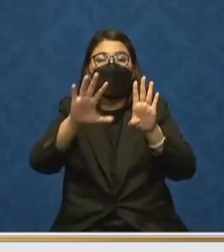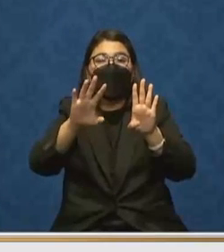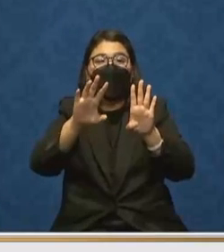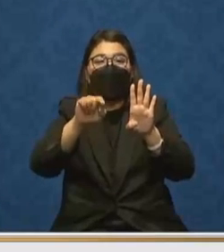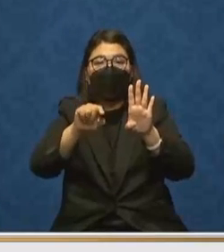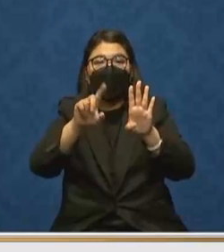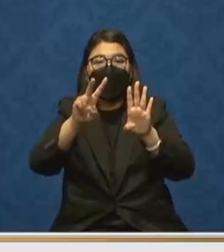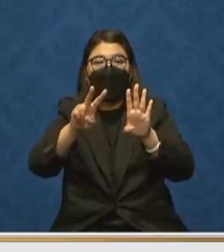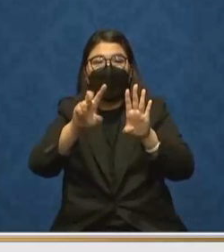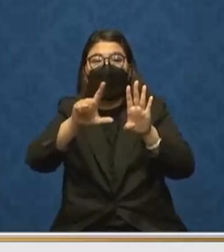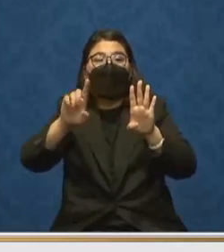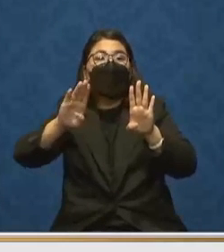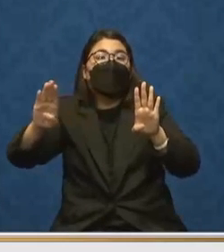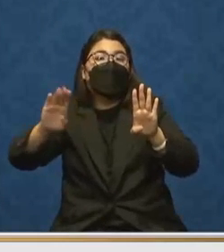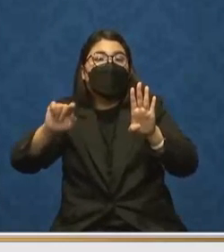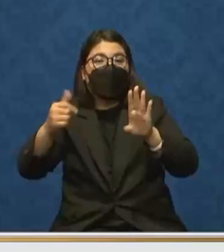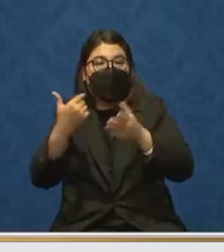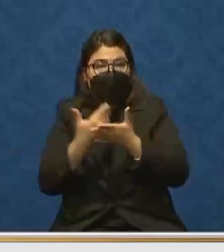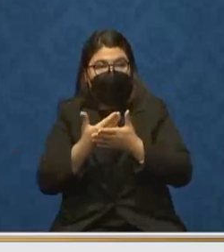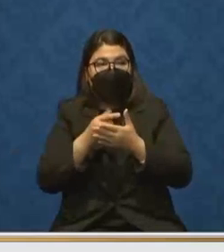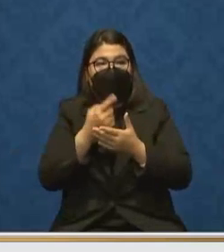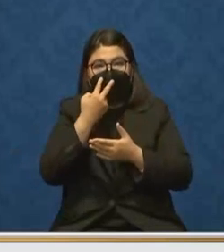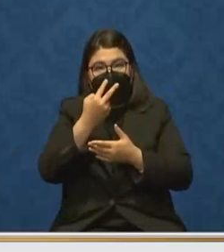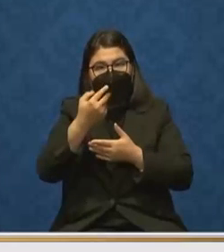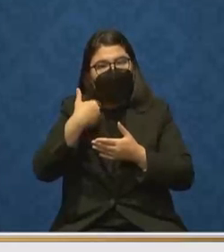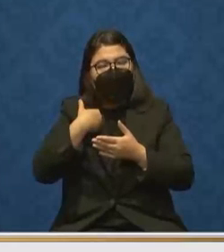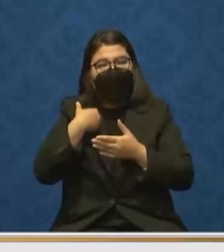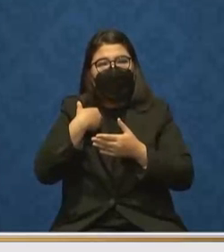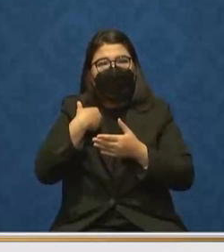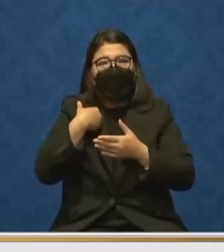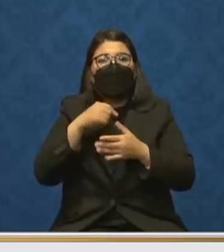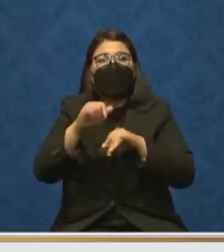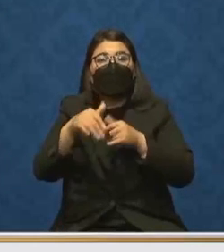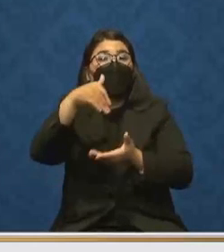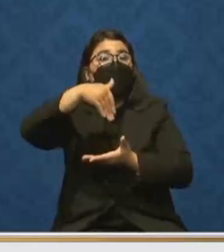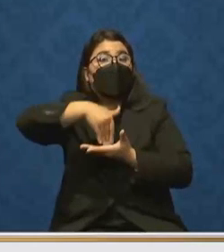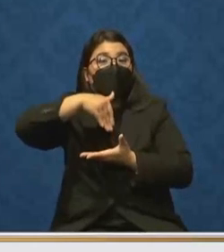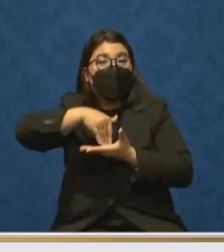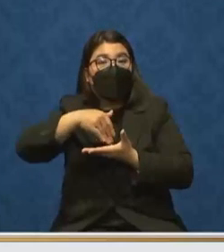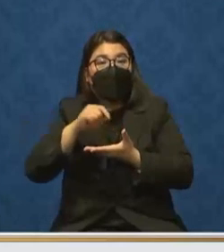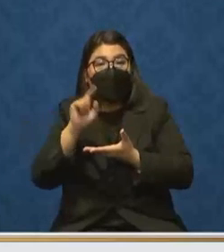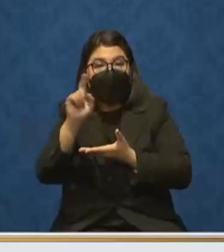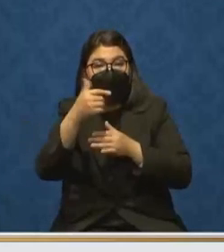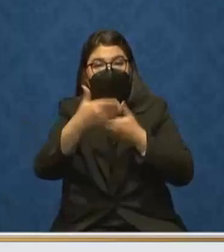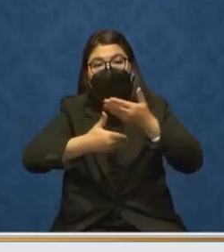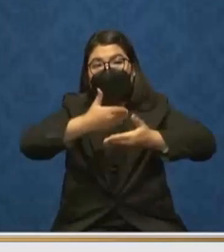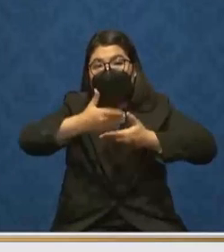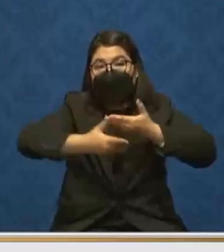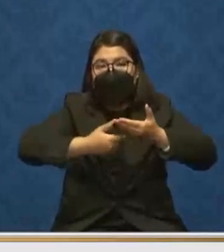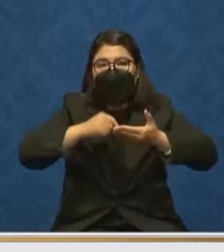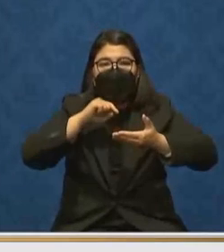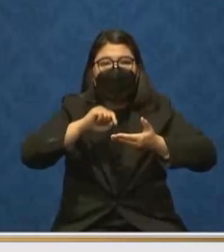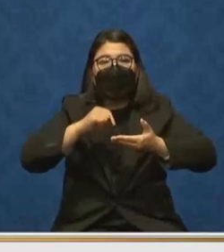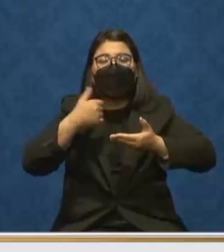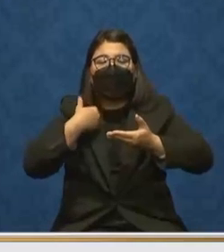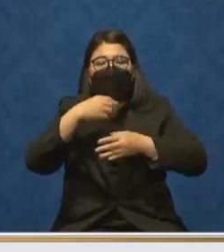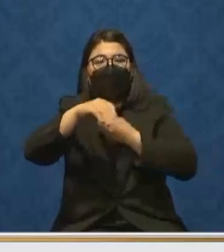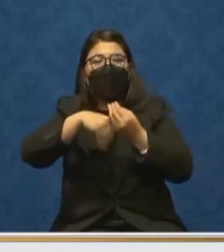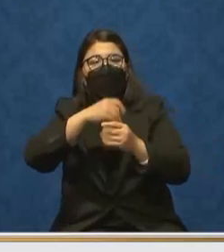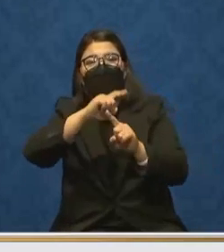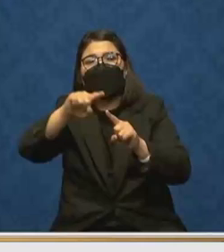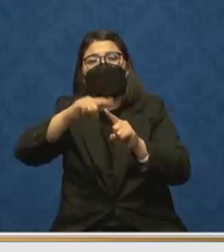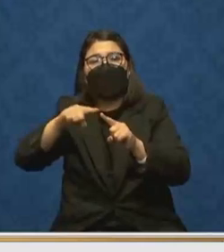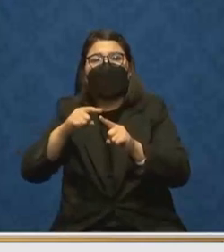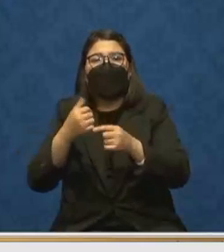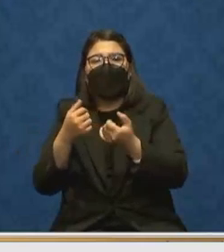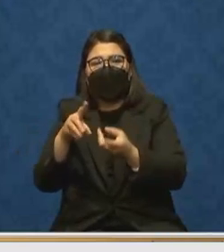ฒนาขีดความสามารถในการแข่งขันของประเทศโดยกระจายศูนย์กลางความเจริญทางเศรษฐกิจและสังคมในทุกภูมิภาคของประเทศพัฒนา